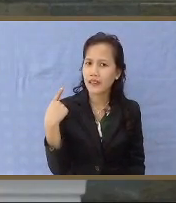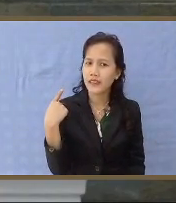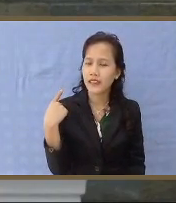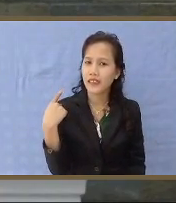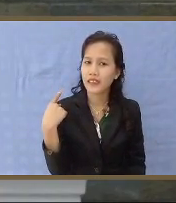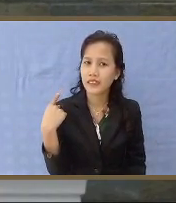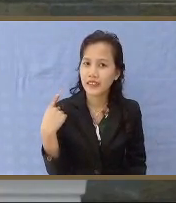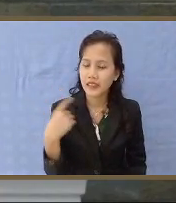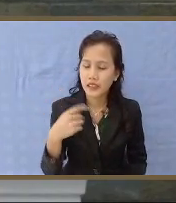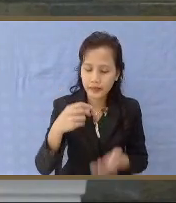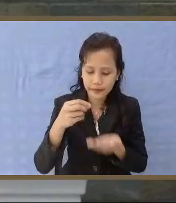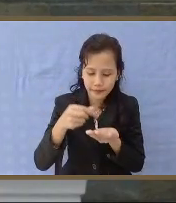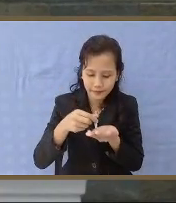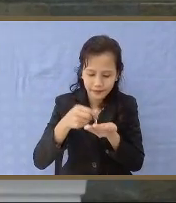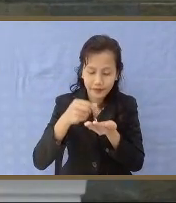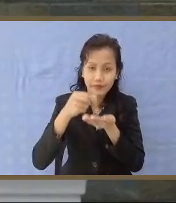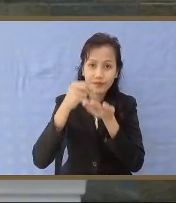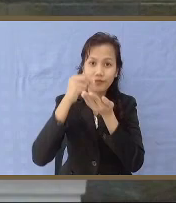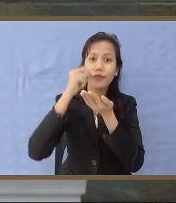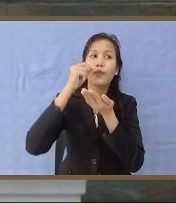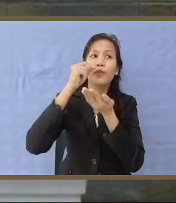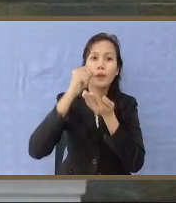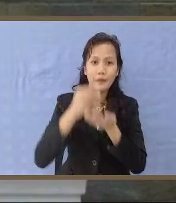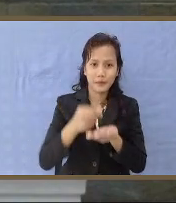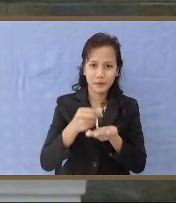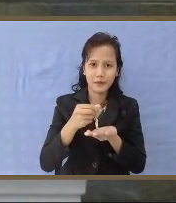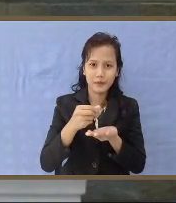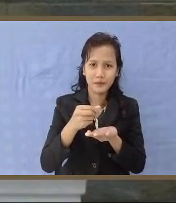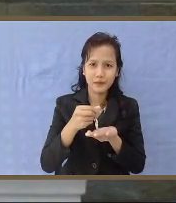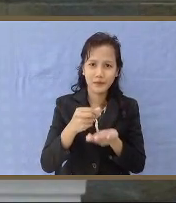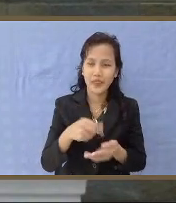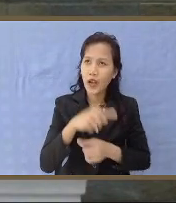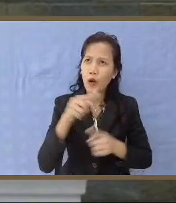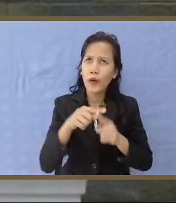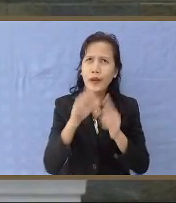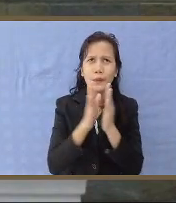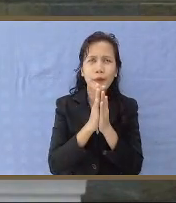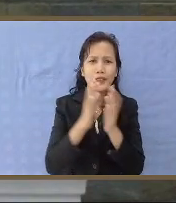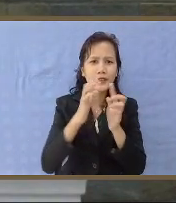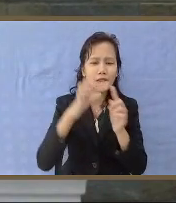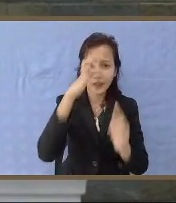may tea, you see? That's it. Pag nanalangin ako sa Panginoon,